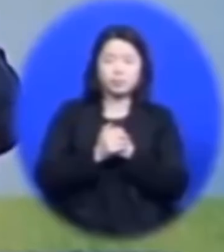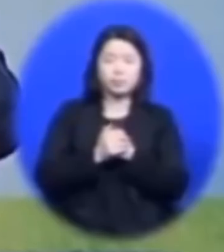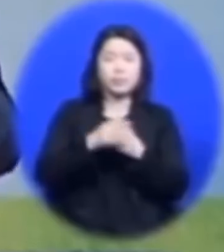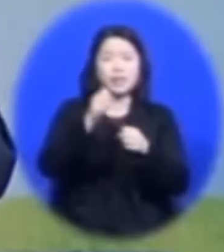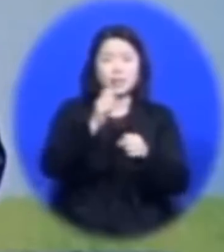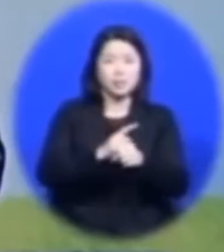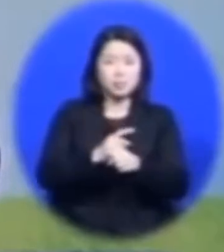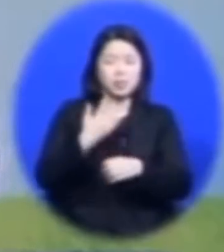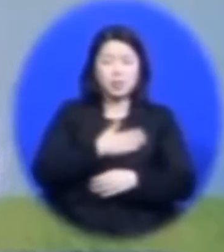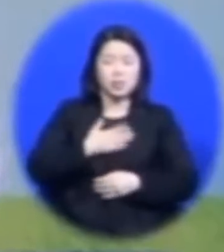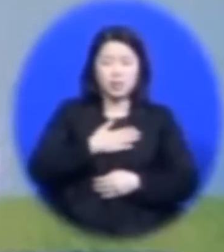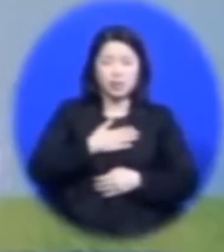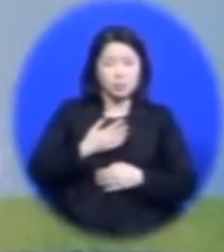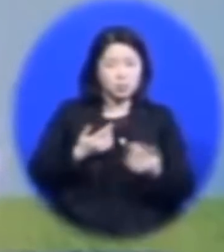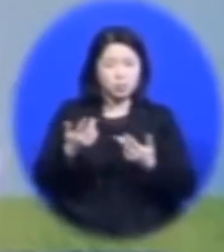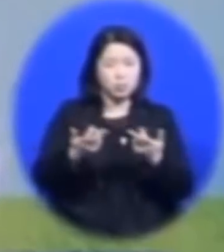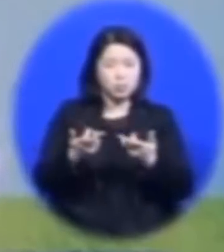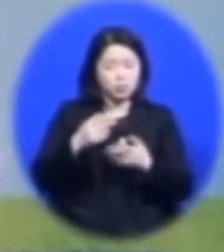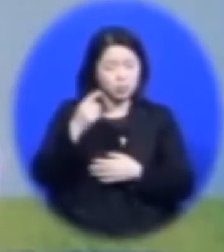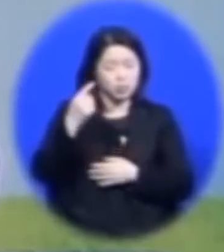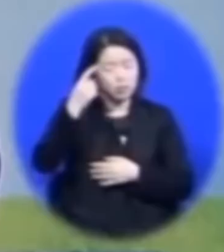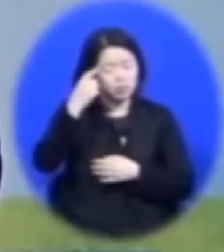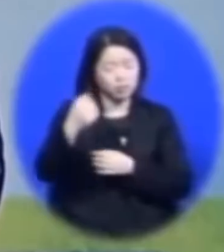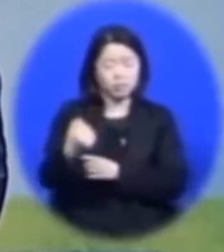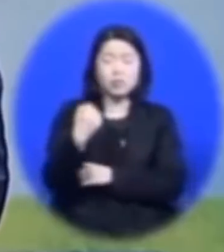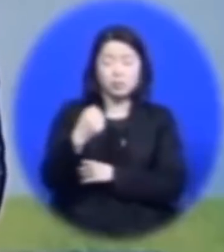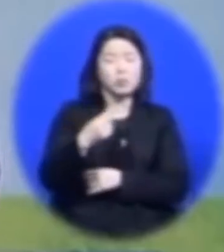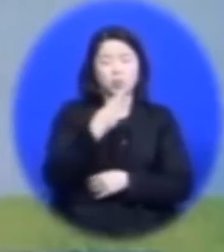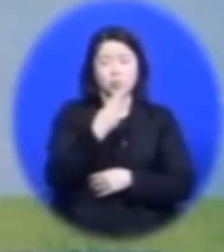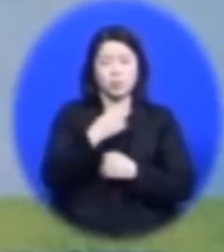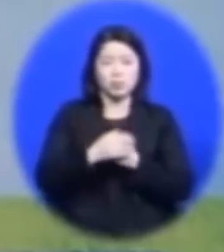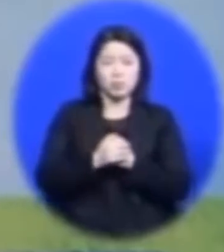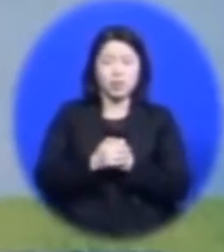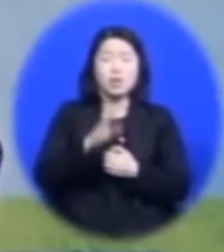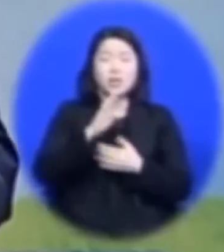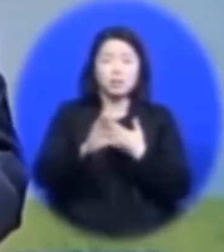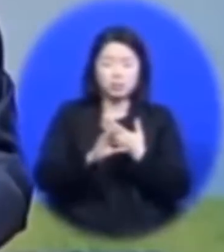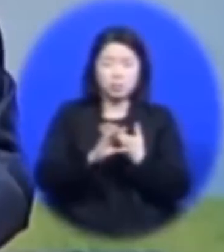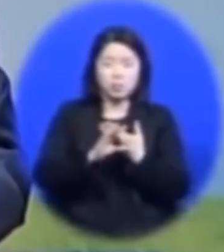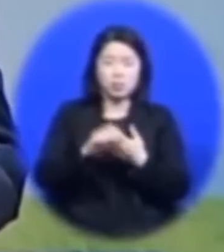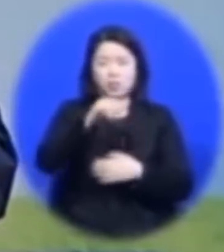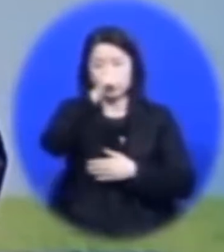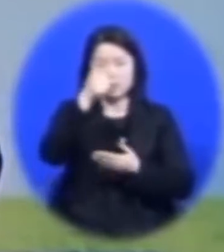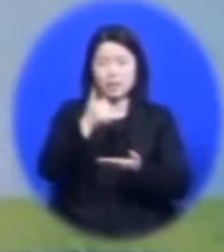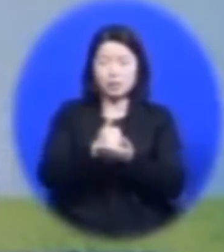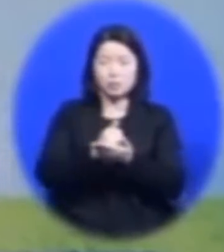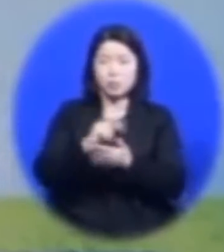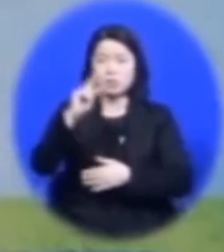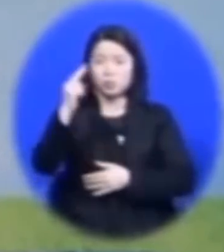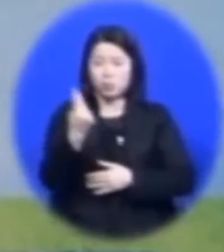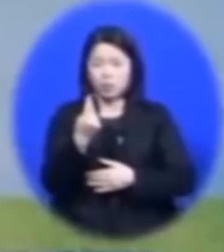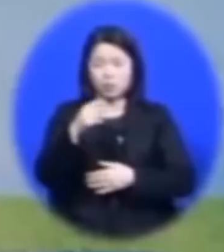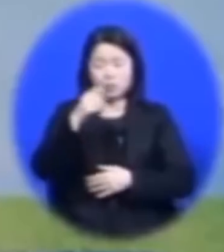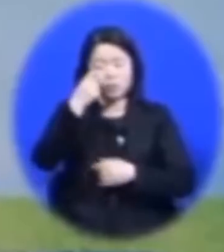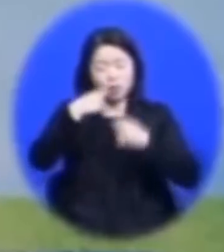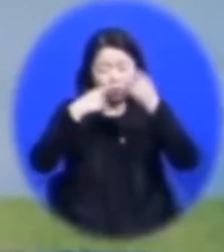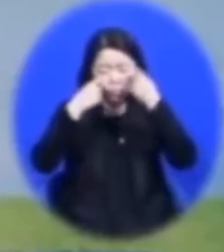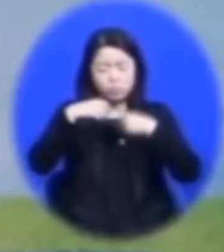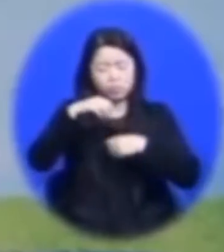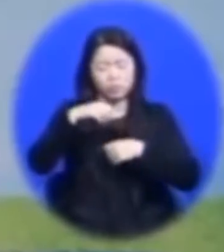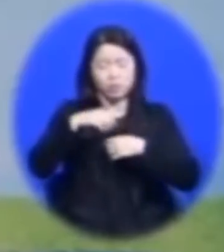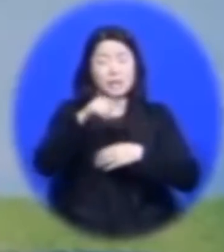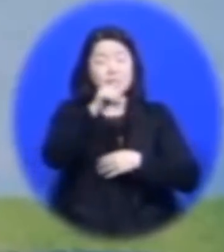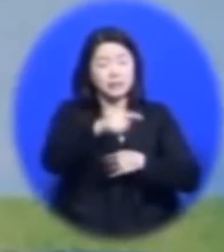이미 감정 조절 능력도 사라졌죠 그러면 장로님들이 돌아서서 웁니다 그런